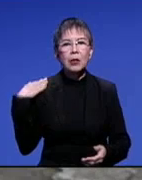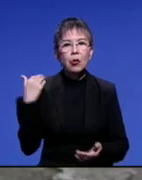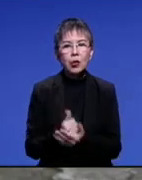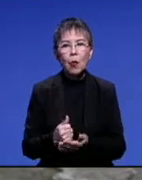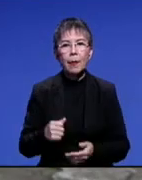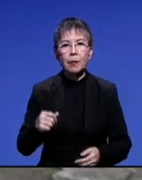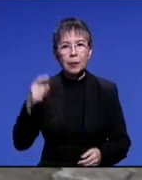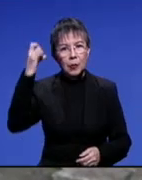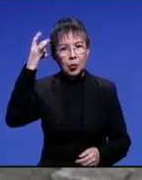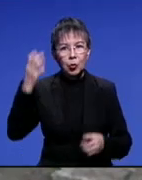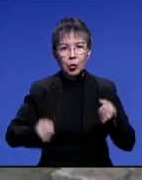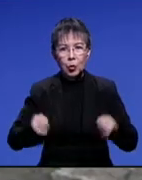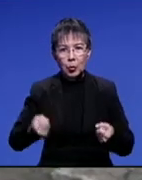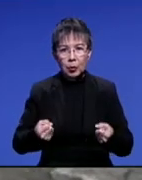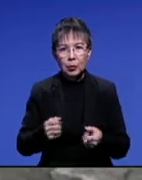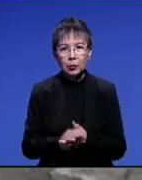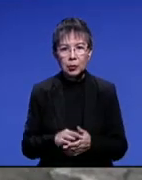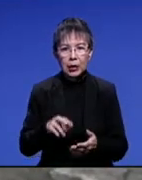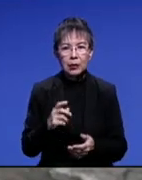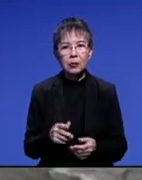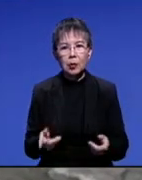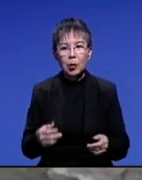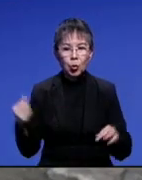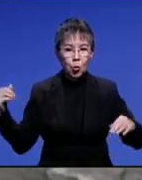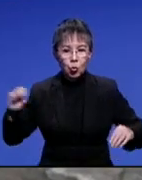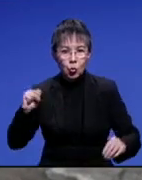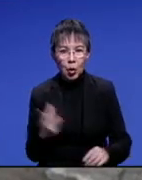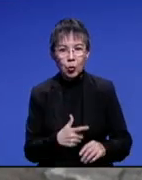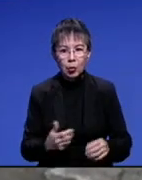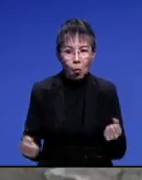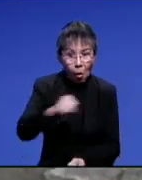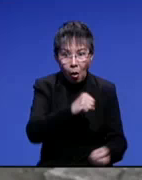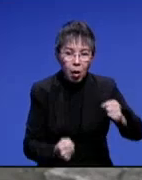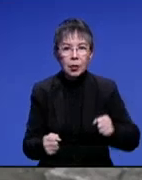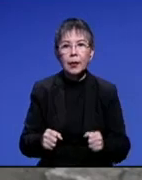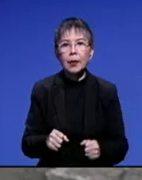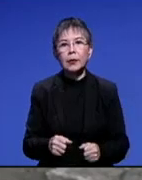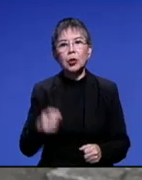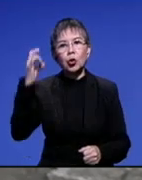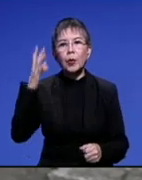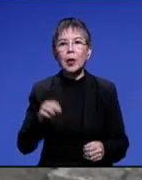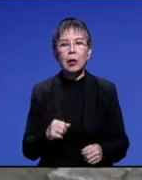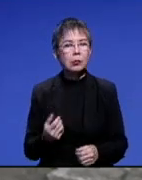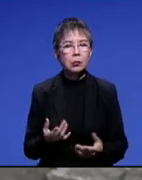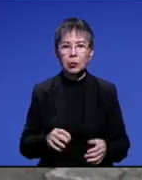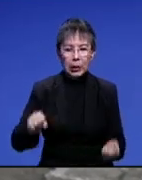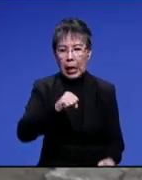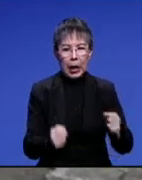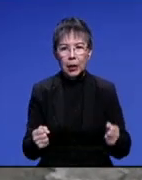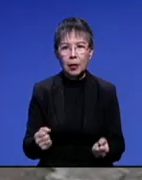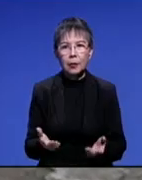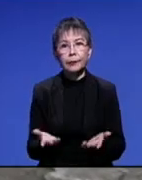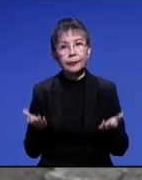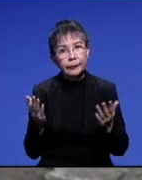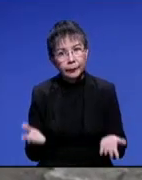batas kecepatan yang seharusnya. Jadi pada saat kembali ke jalur yang betul itu sudah kehilangan kendali. Dan